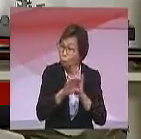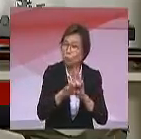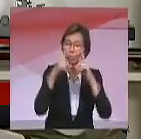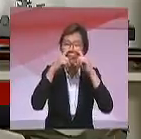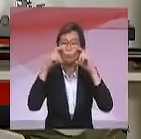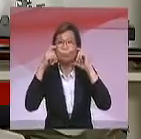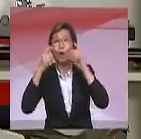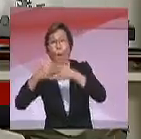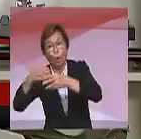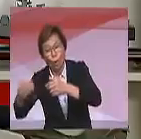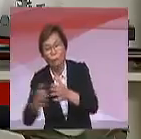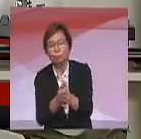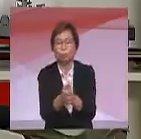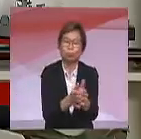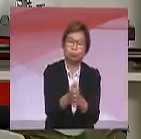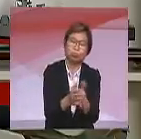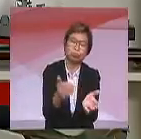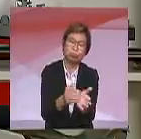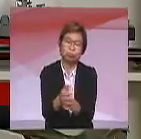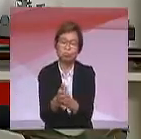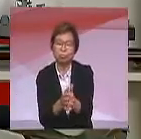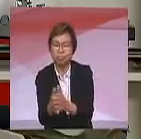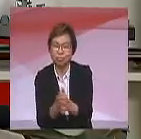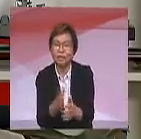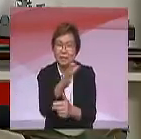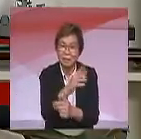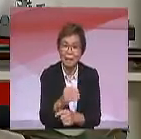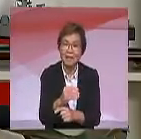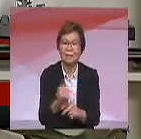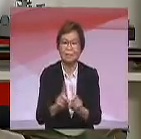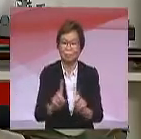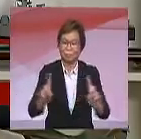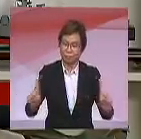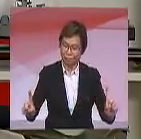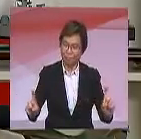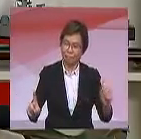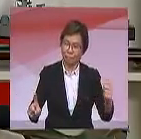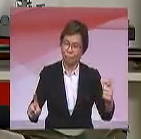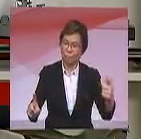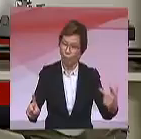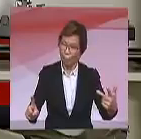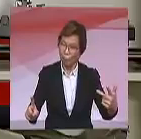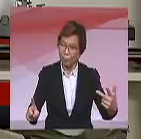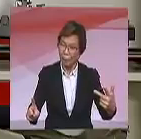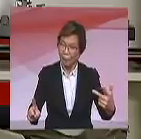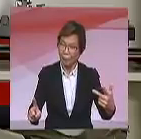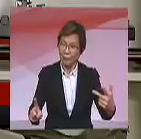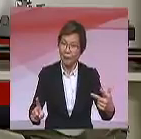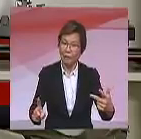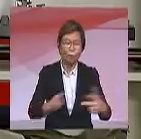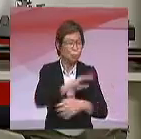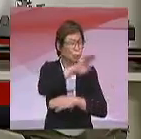tempat awam, mencuci tangan sentiasa dan melakukan penjarakan sosial serta patuh di dalam